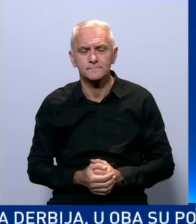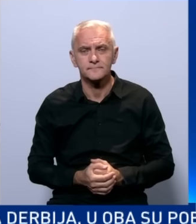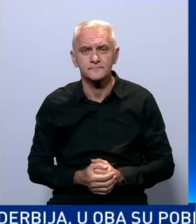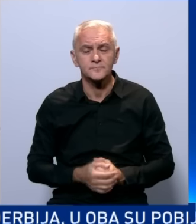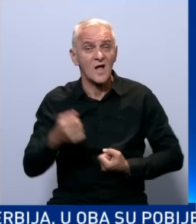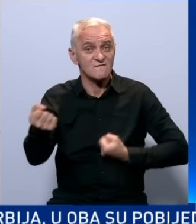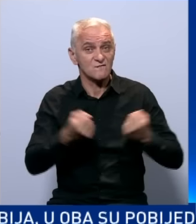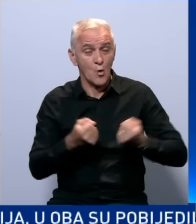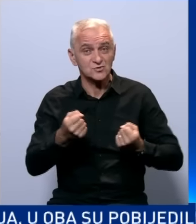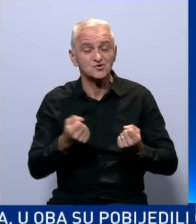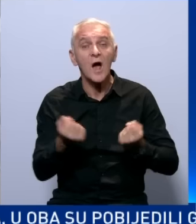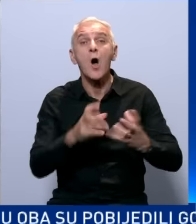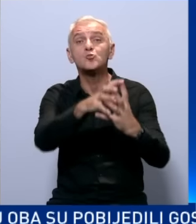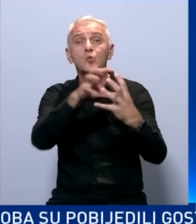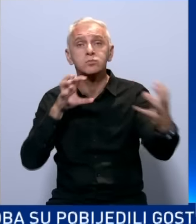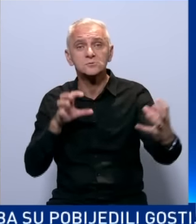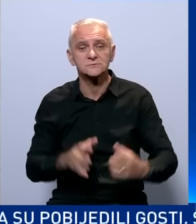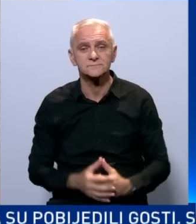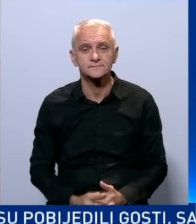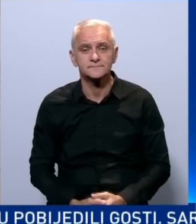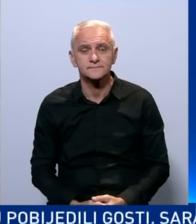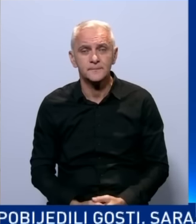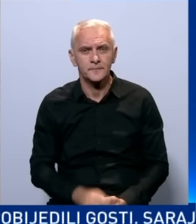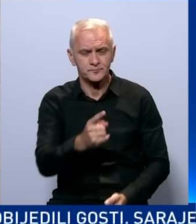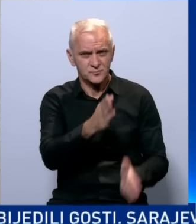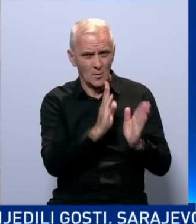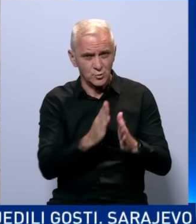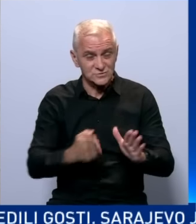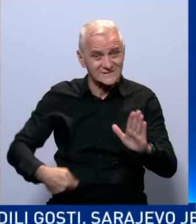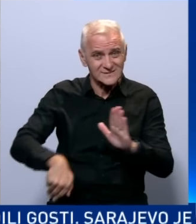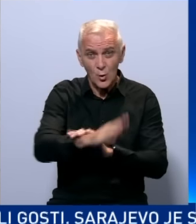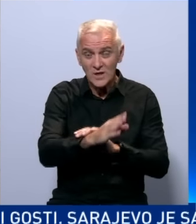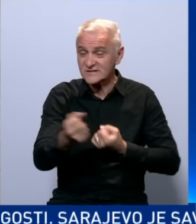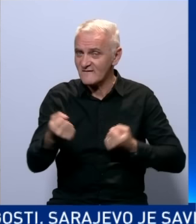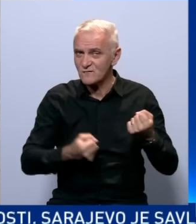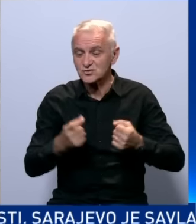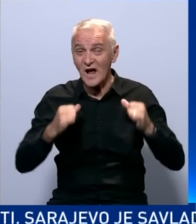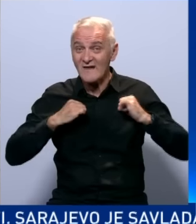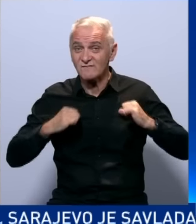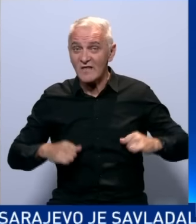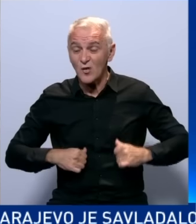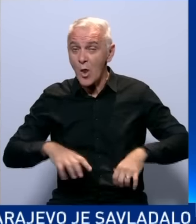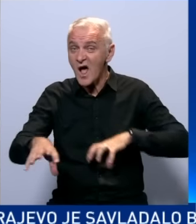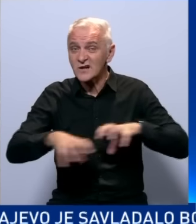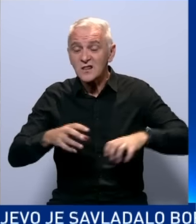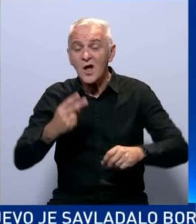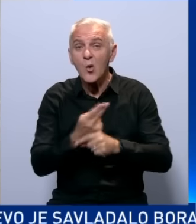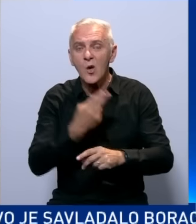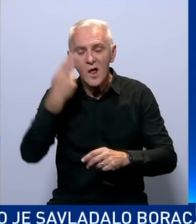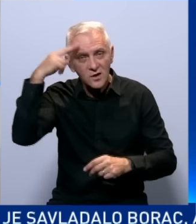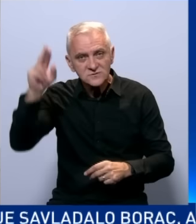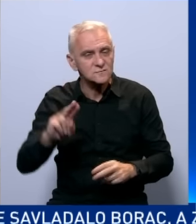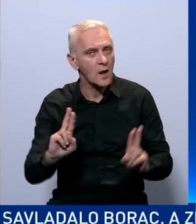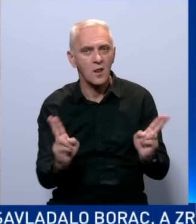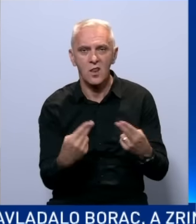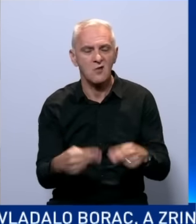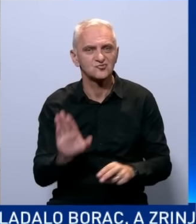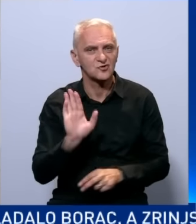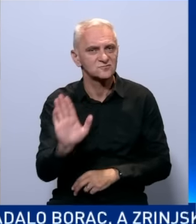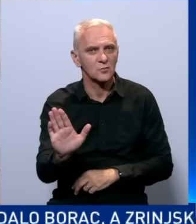potražnju vozača autobusa. Proces odlaska vozača i kvalifikovanih radnika u inostranstvo se ne može